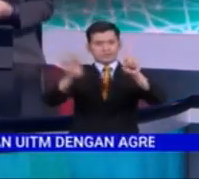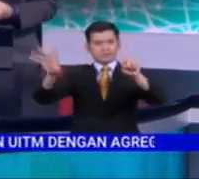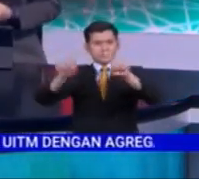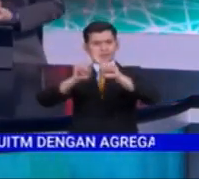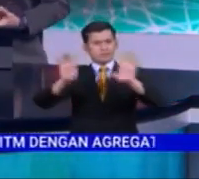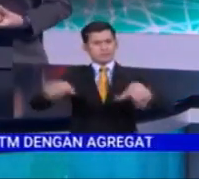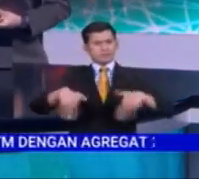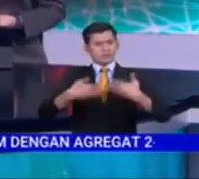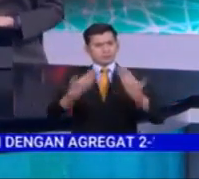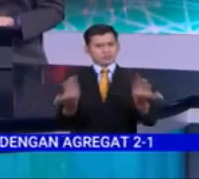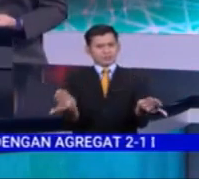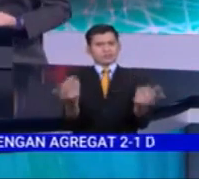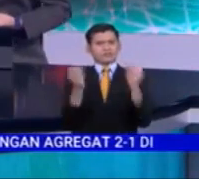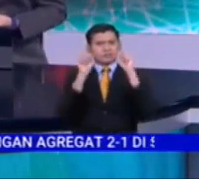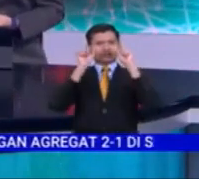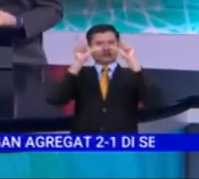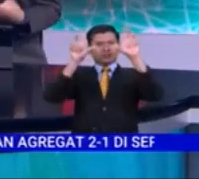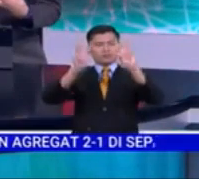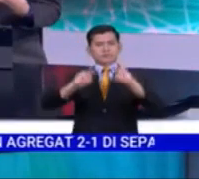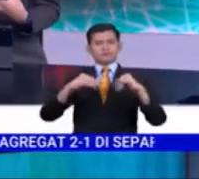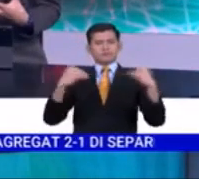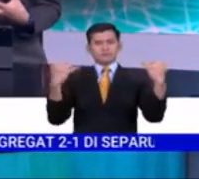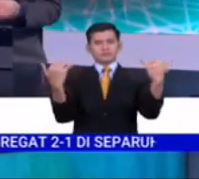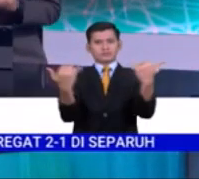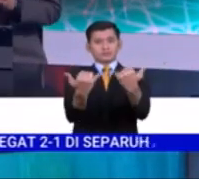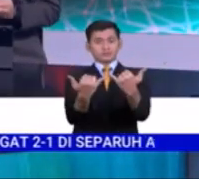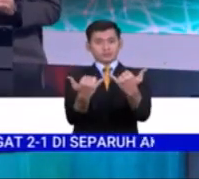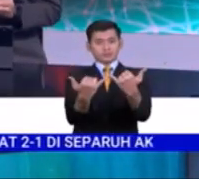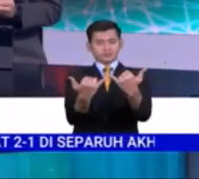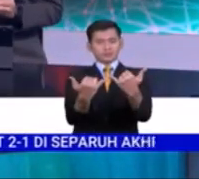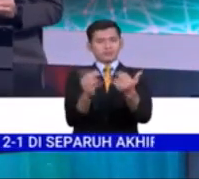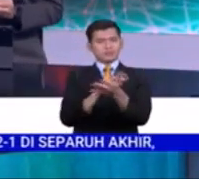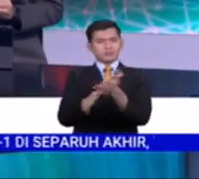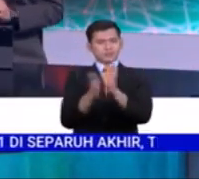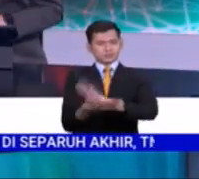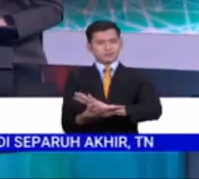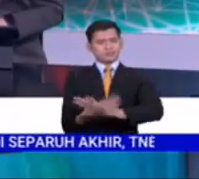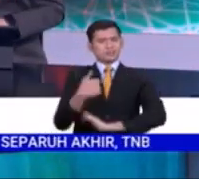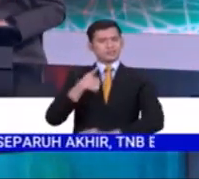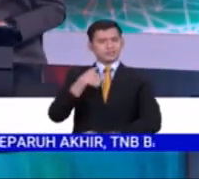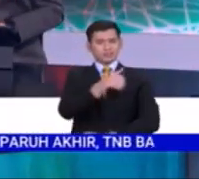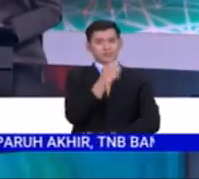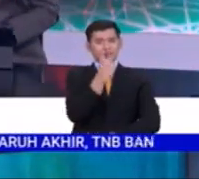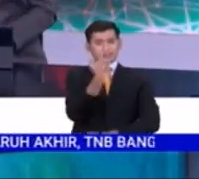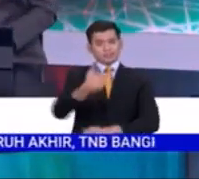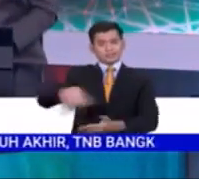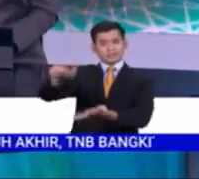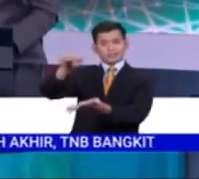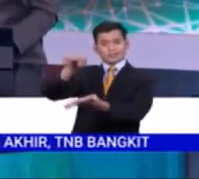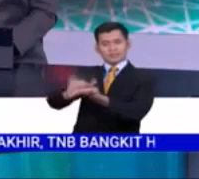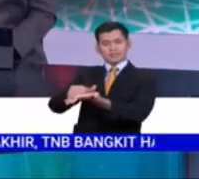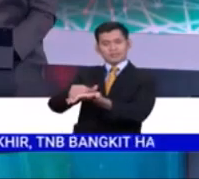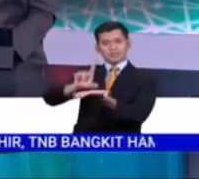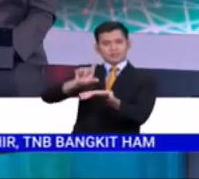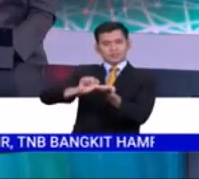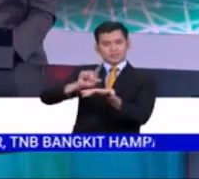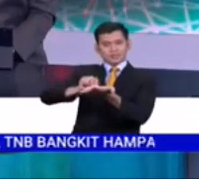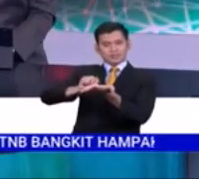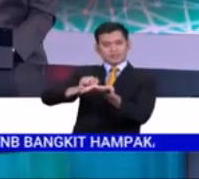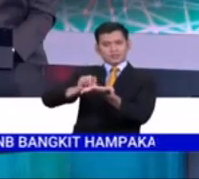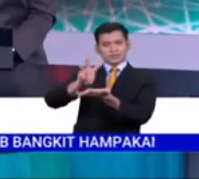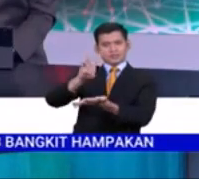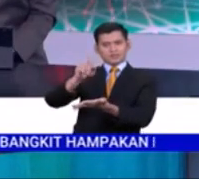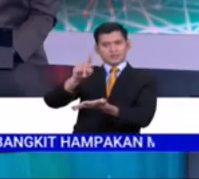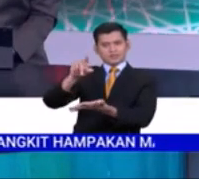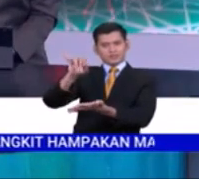sejauh manakah tahap kesedaran masyarakat berkenaan perkara ini? Kita ikuti laporan wartawan Kayal Vili